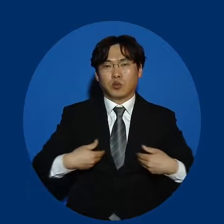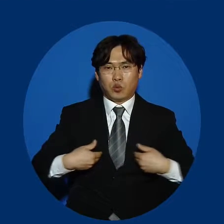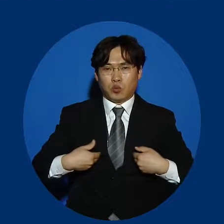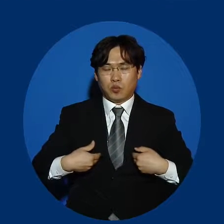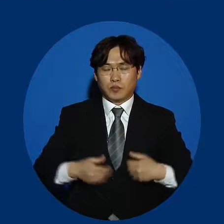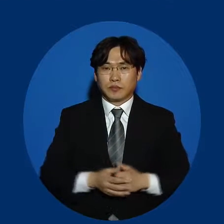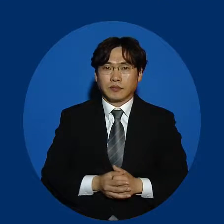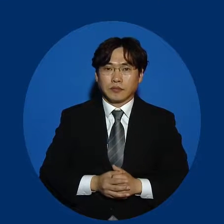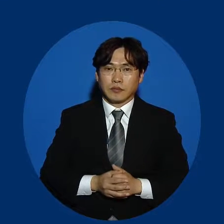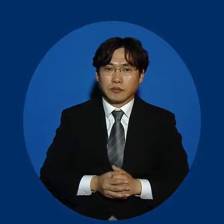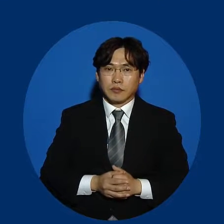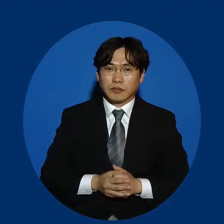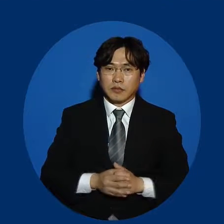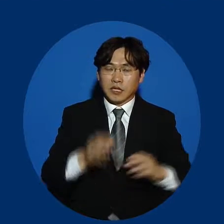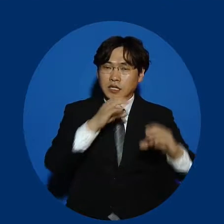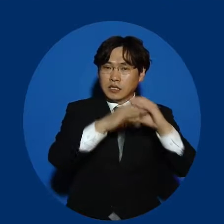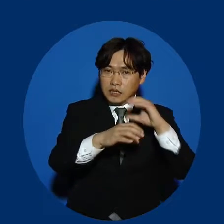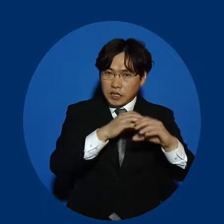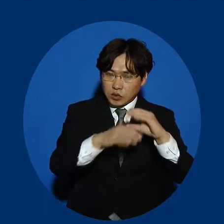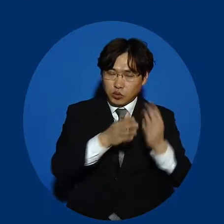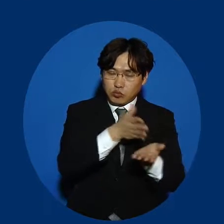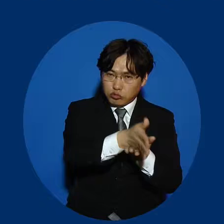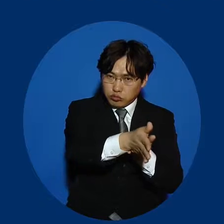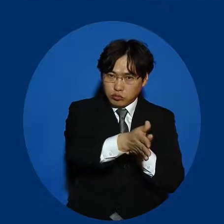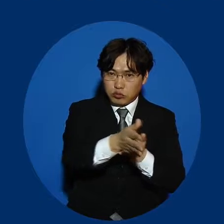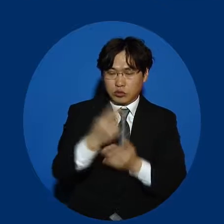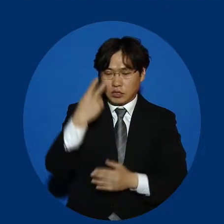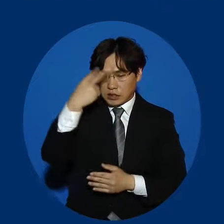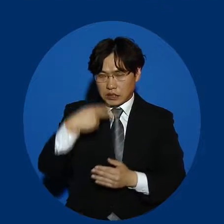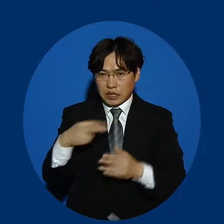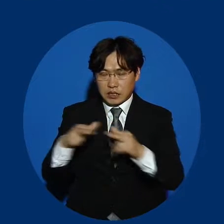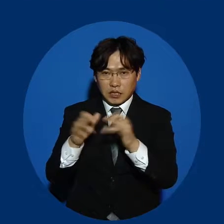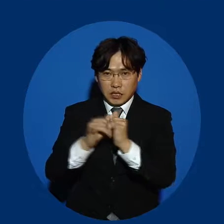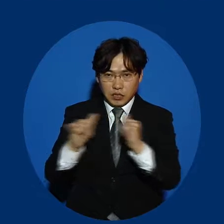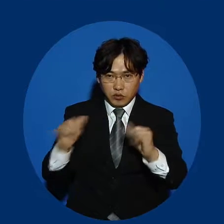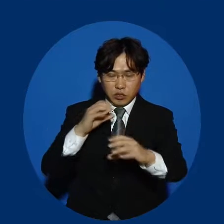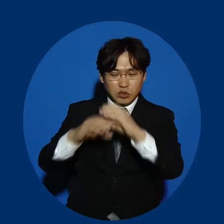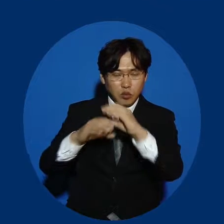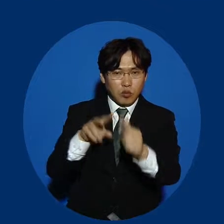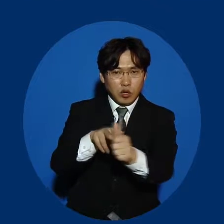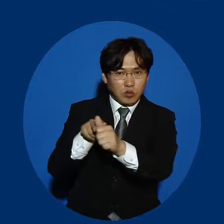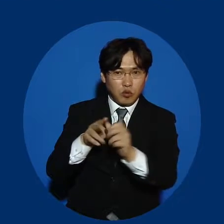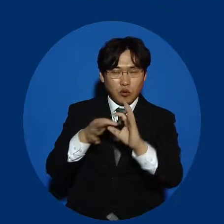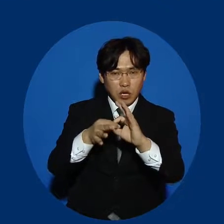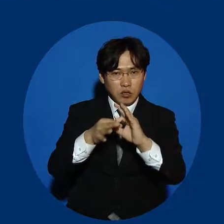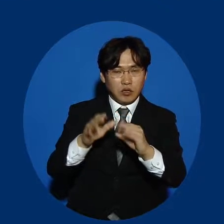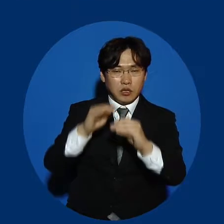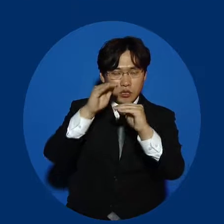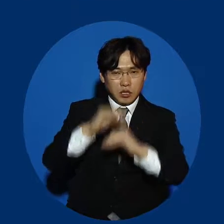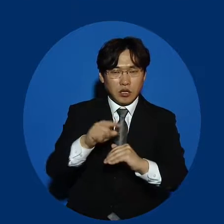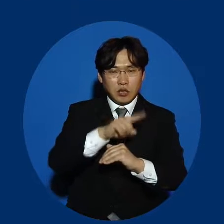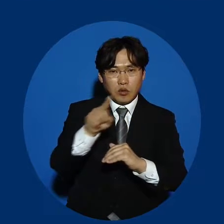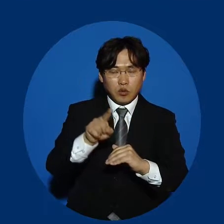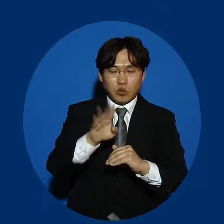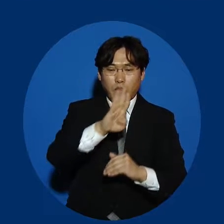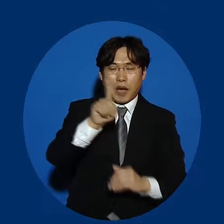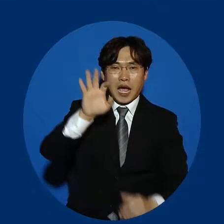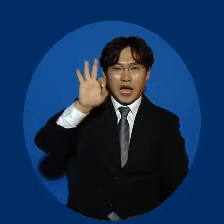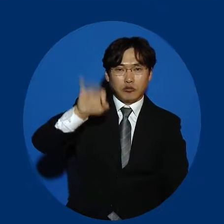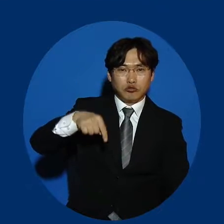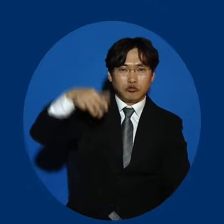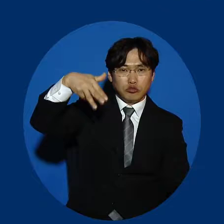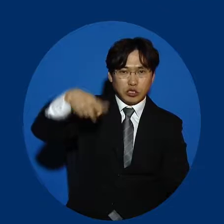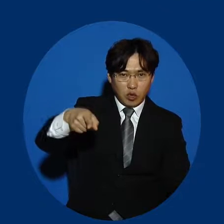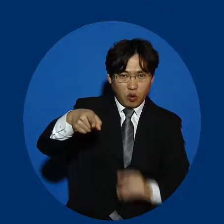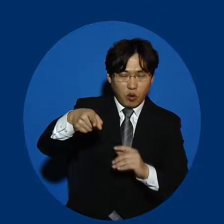사실 그 의사소통 영역이나 우리 시각장애인들의 그 정보 지원 영역도 마찬가지입니다. 뭐 바우처